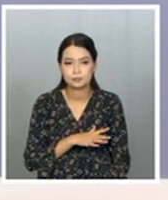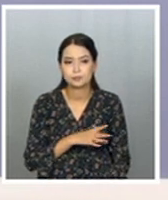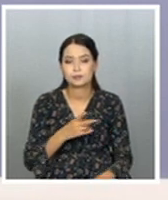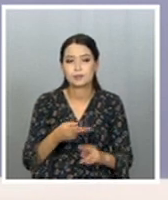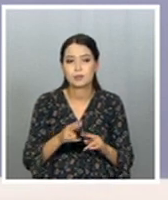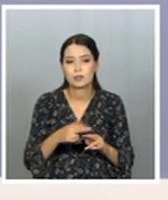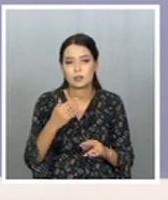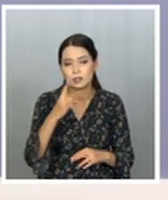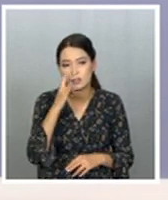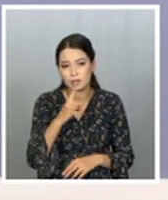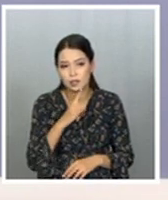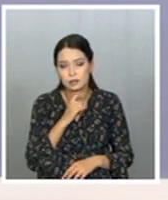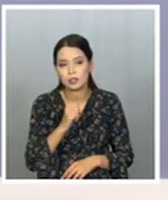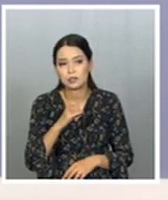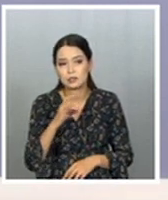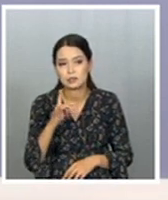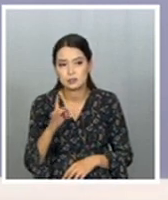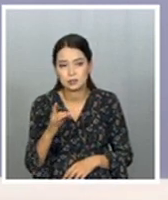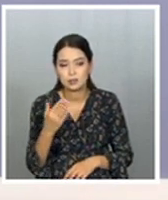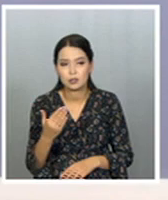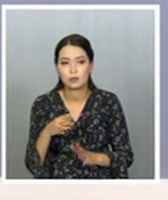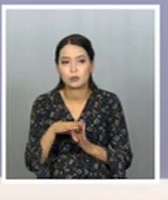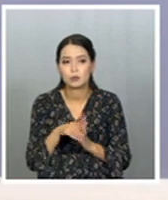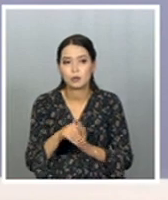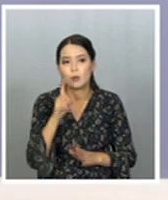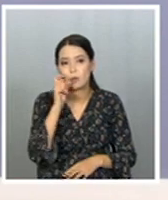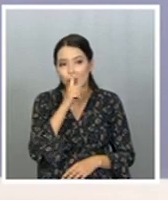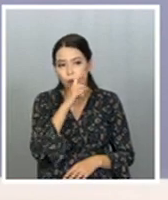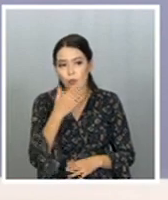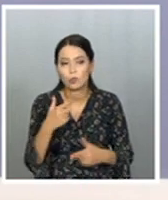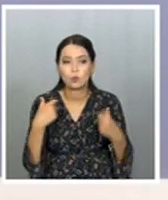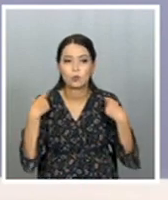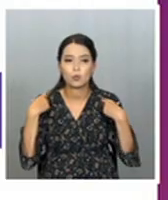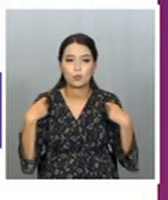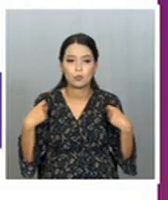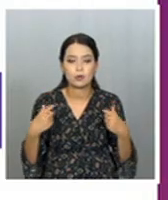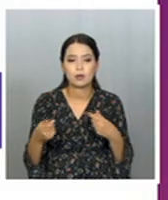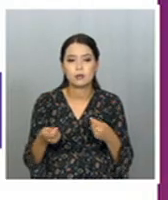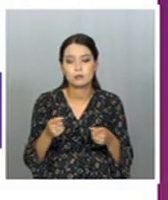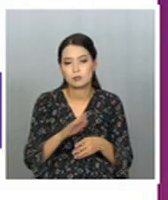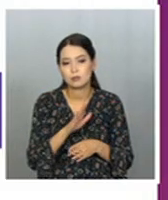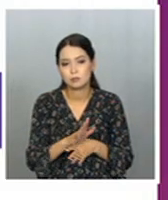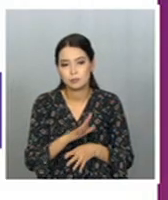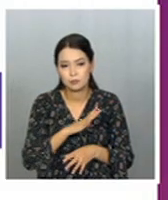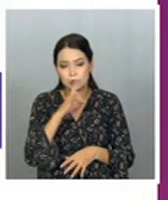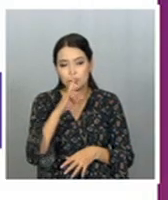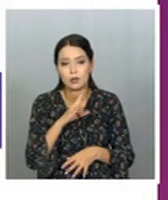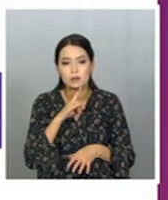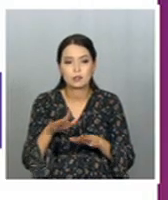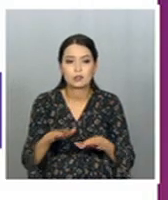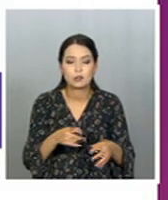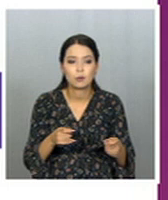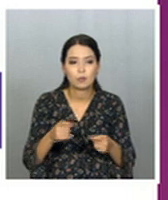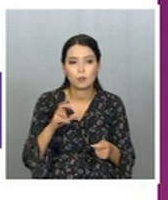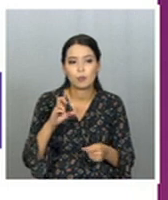қазақ АКСР-ның құрамынан осы уақытта Орынбор губерниясы шығарылды. Қазақ жерлерін қалыптастыруда